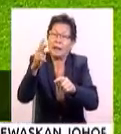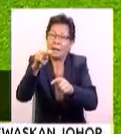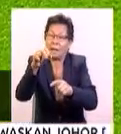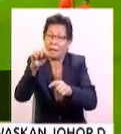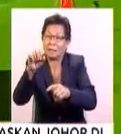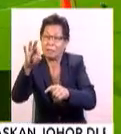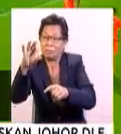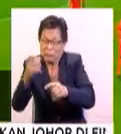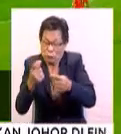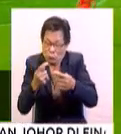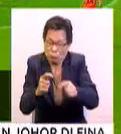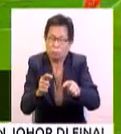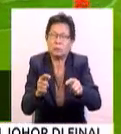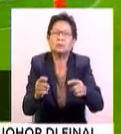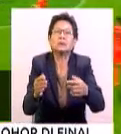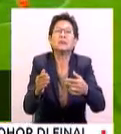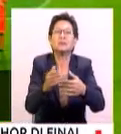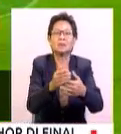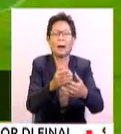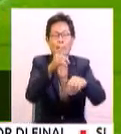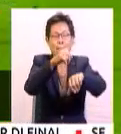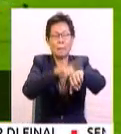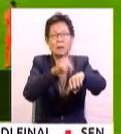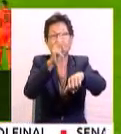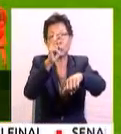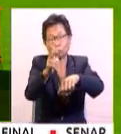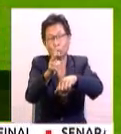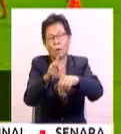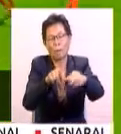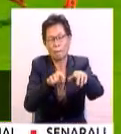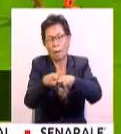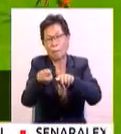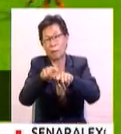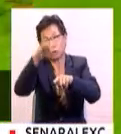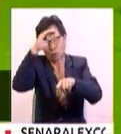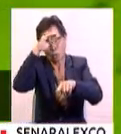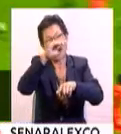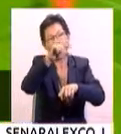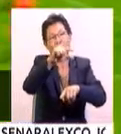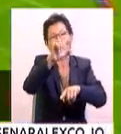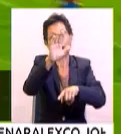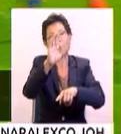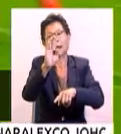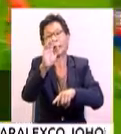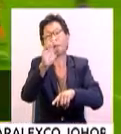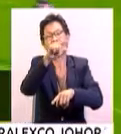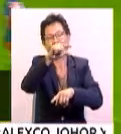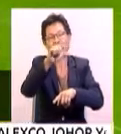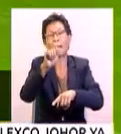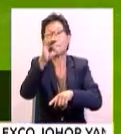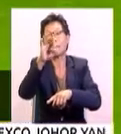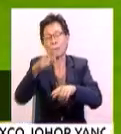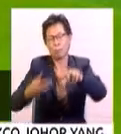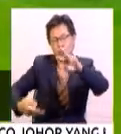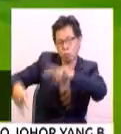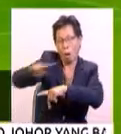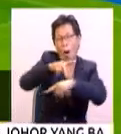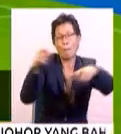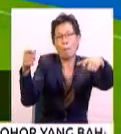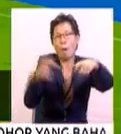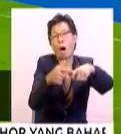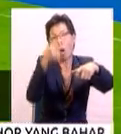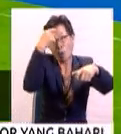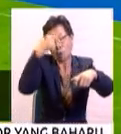tamat separuh masa pertama. Bermula babak kedua, bekas penyerang JDT Gabriel Guerra berjaya merembat gol buat PKNS FC pada